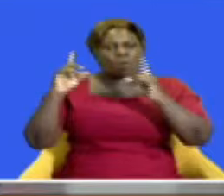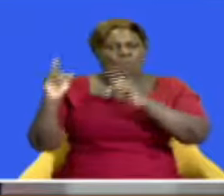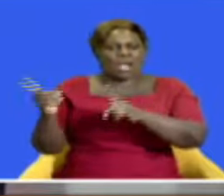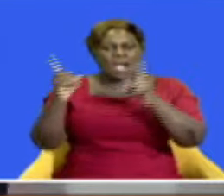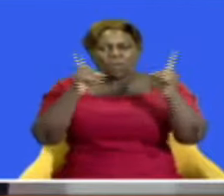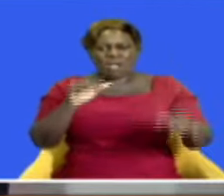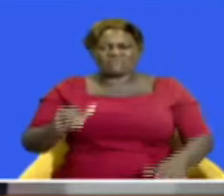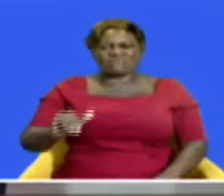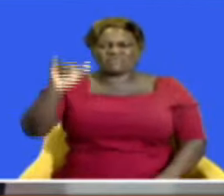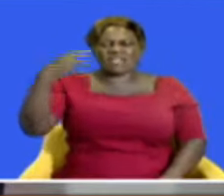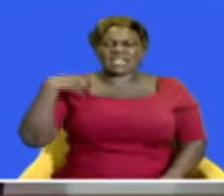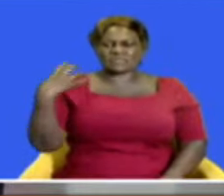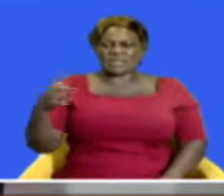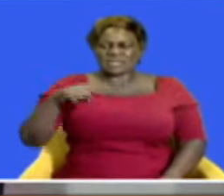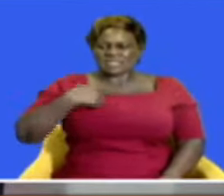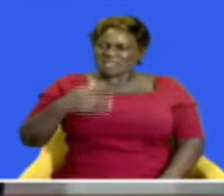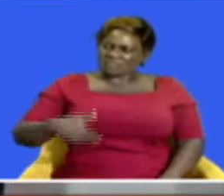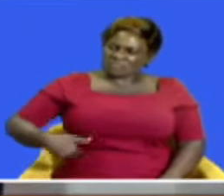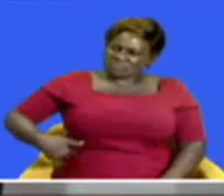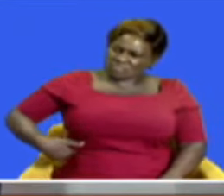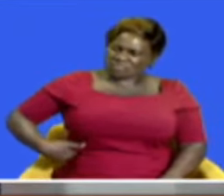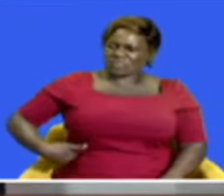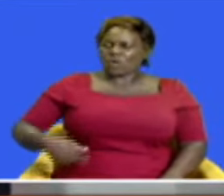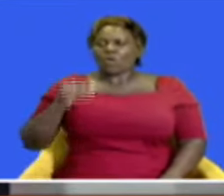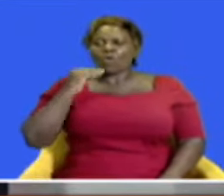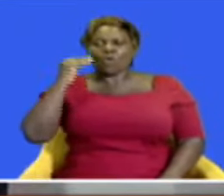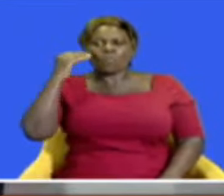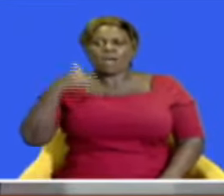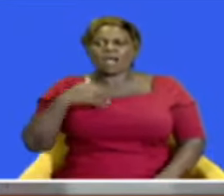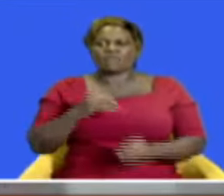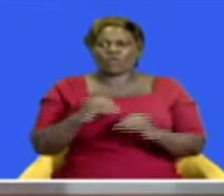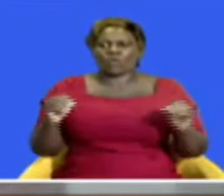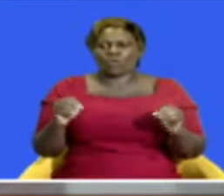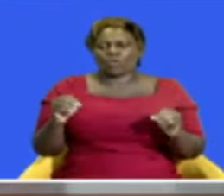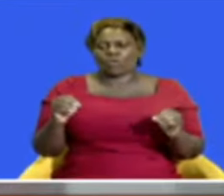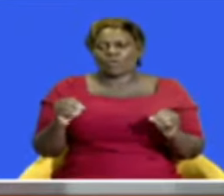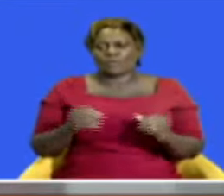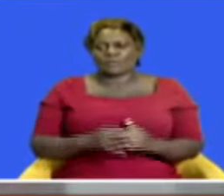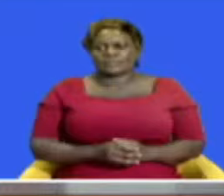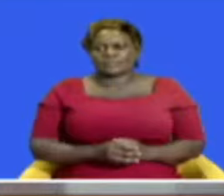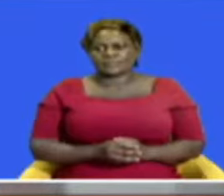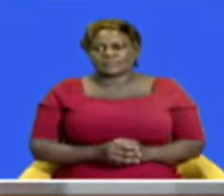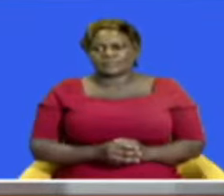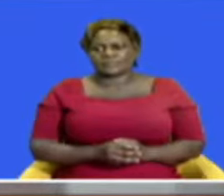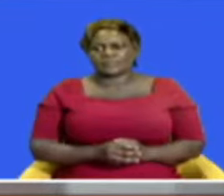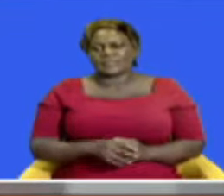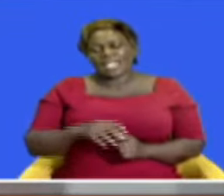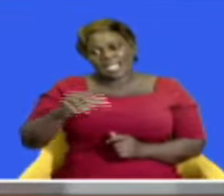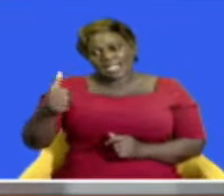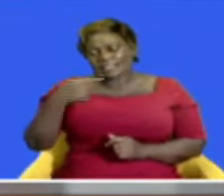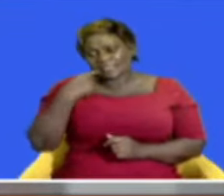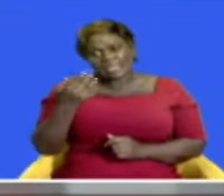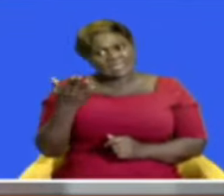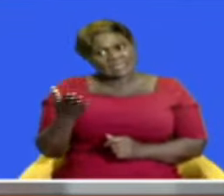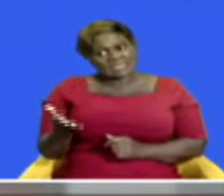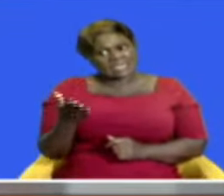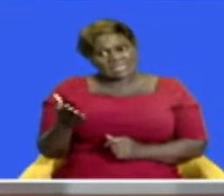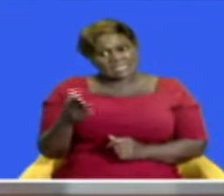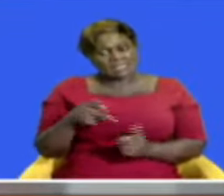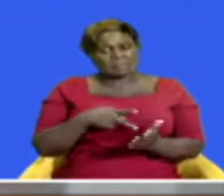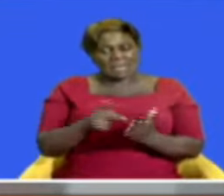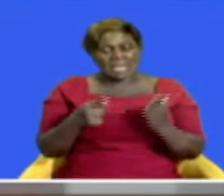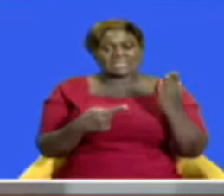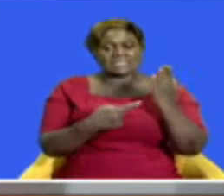ndege ya mamilioni, Mkenya akilala njaa na kukosa makao. Ni Dennis Masika akiwa Salga. Mwingine anasema huu ndio mshahara